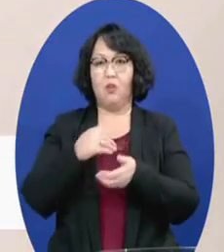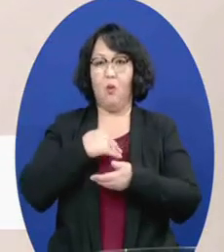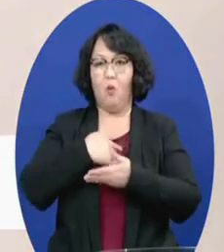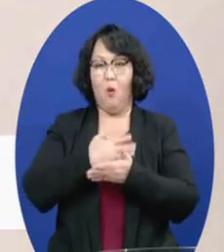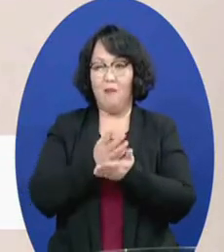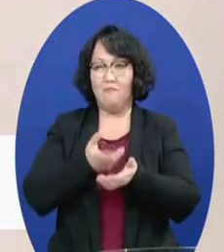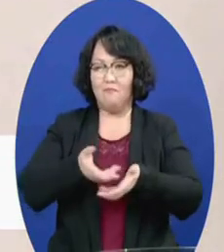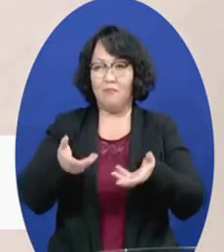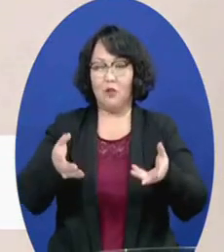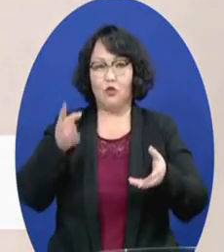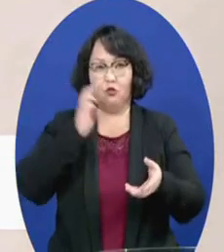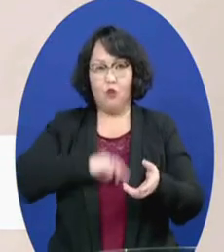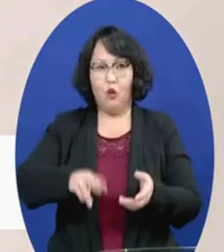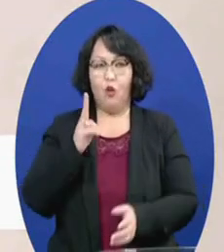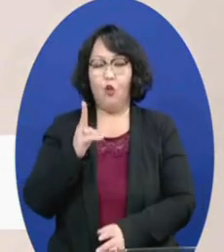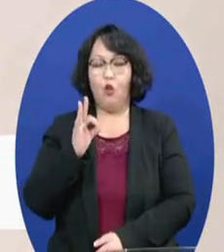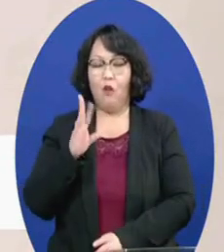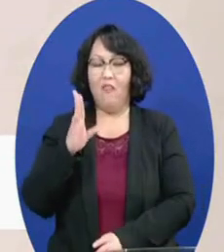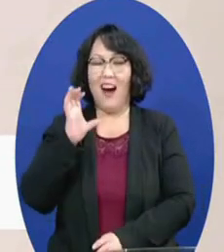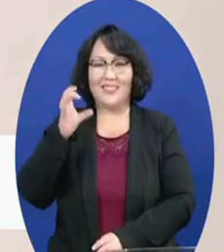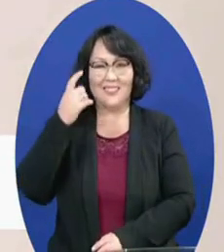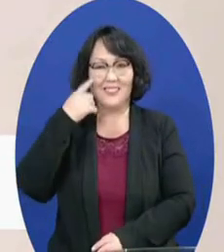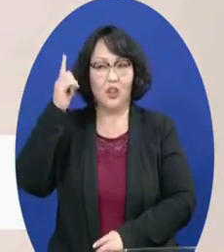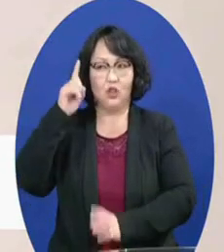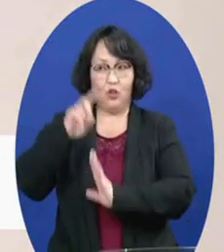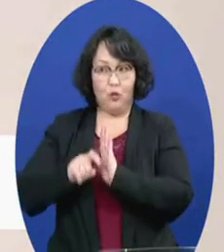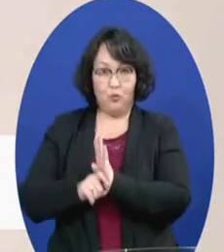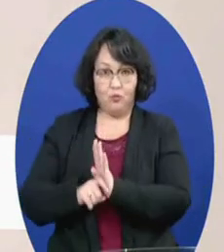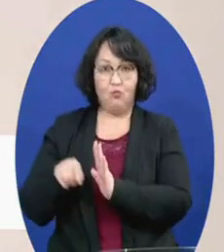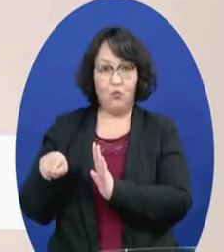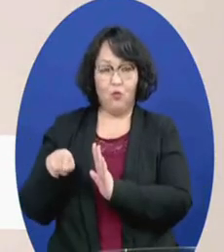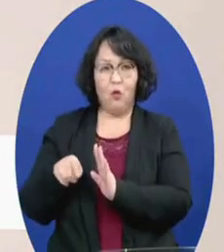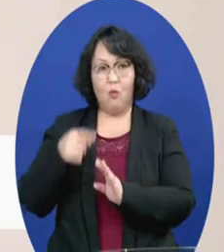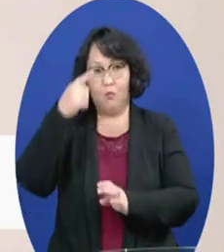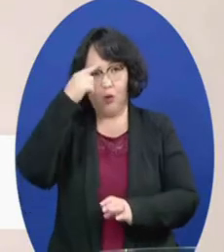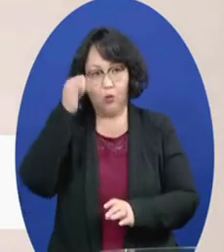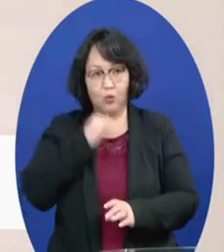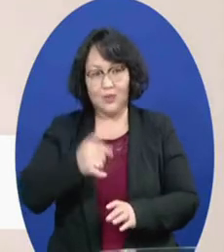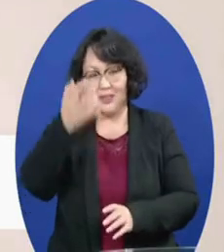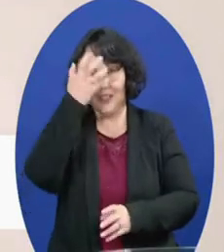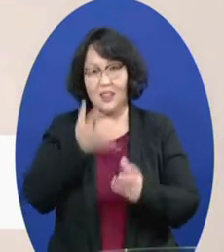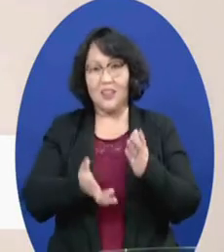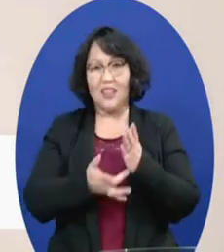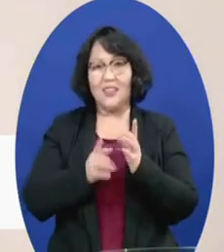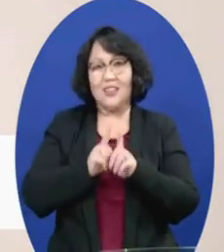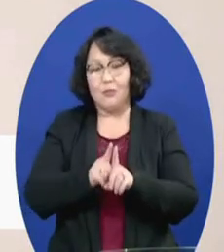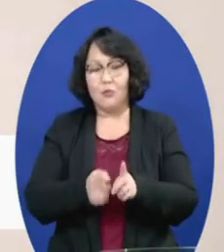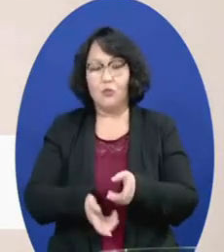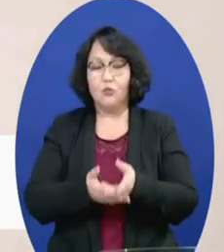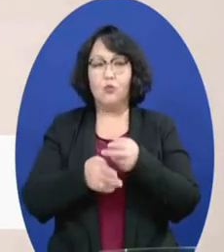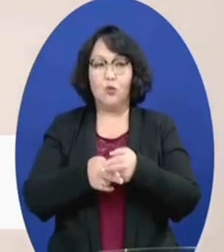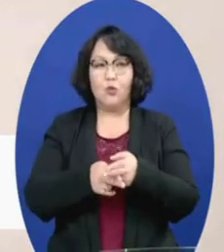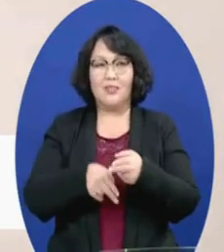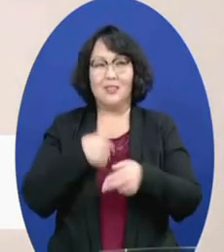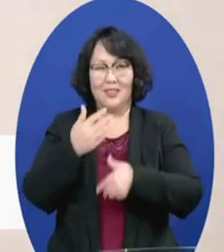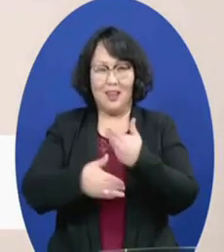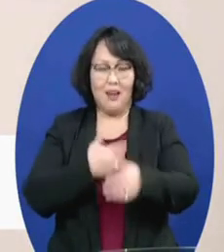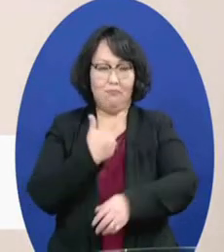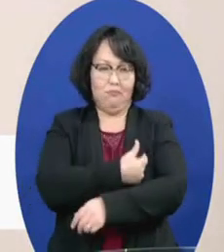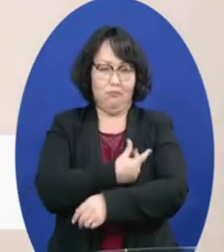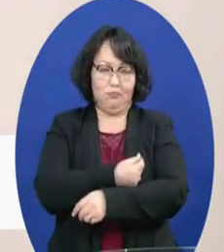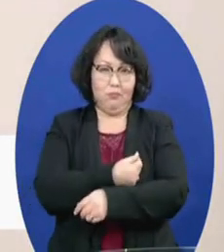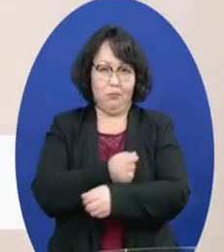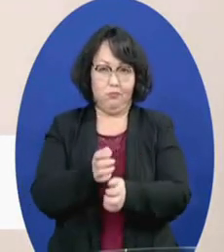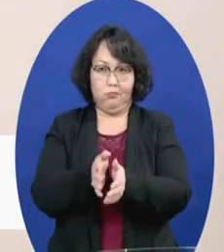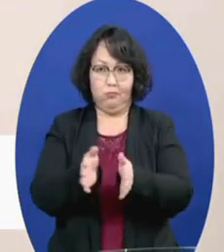COVAX хөтөлбөрөөс тусламж авахд Монголын засгийн газарт техникийн туслалцаа үзүүлж ирлээ. Цааш тааш дархлаа жуултыг тэлж үр дүнд хүргэхэд